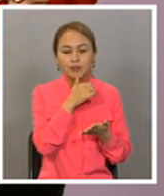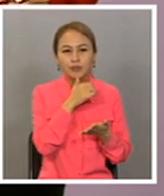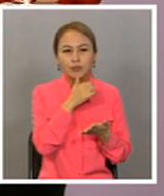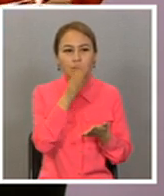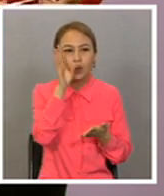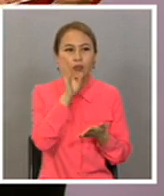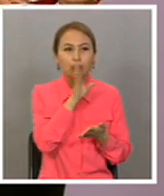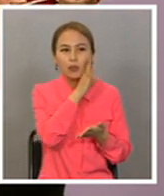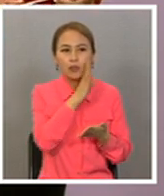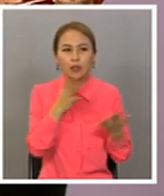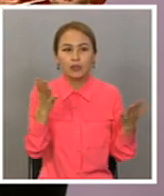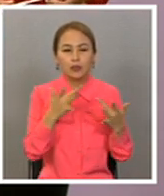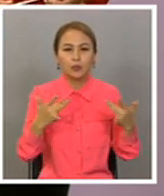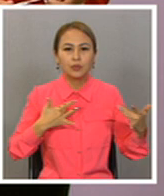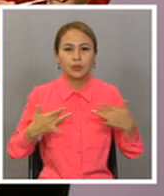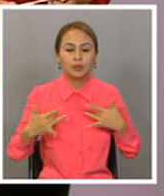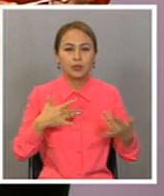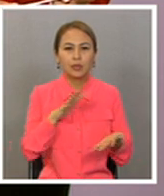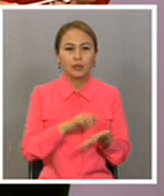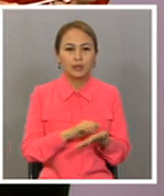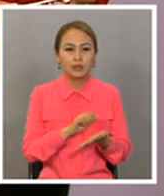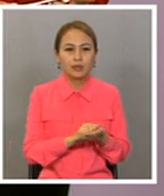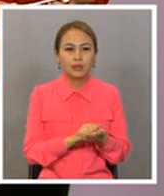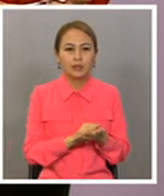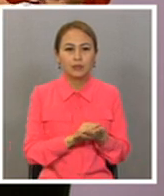Әйел қандай өнермен айналысады?